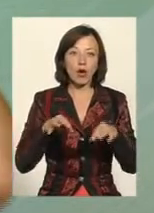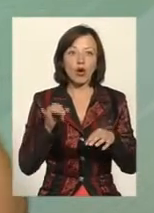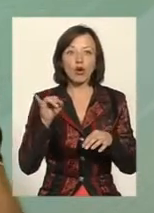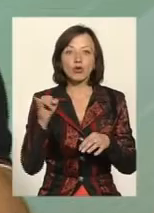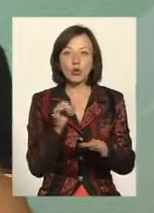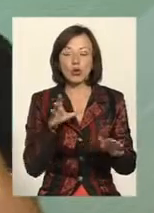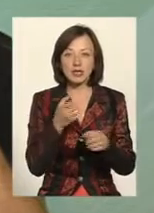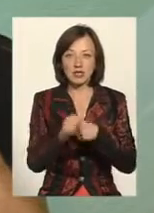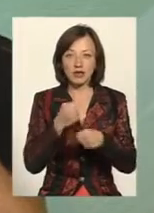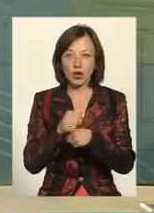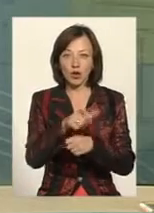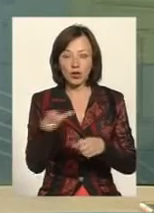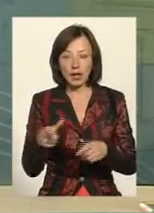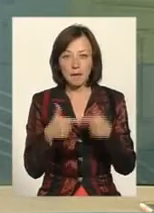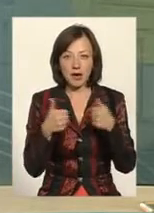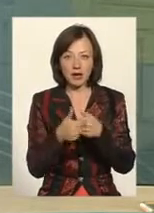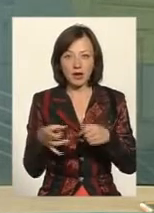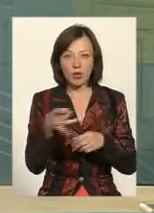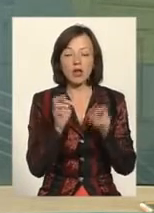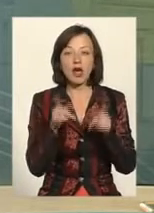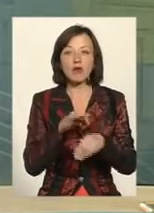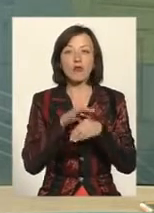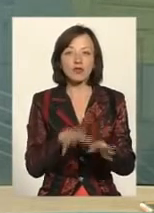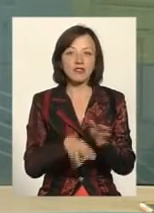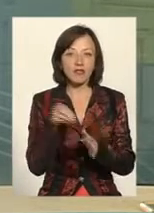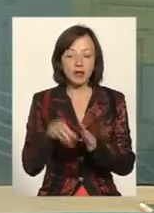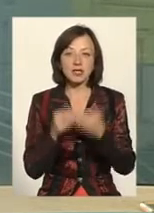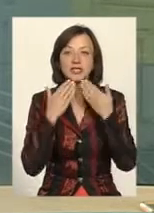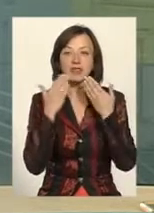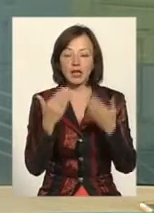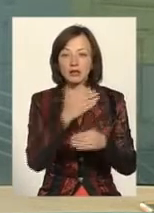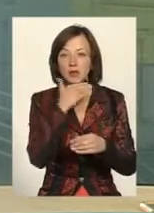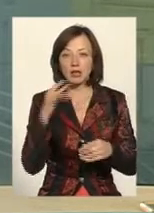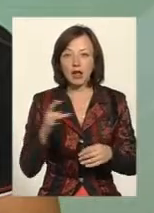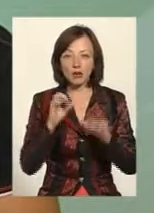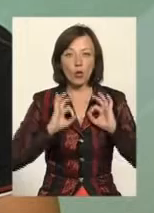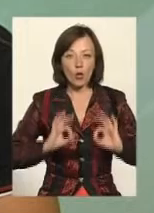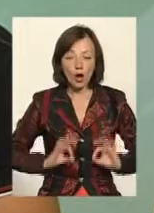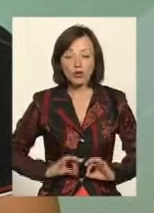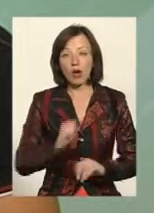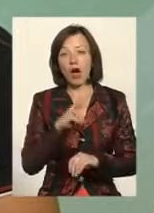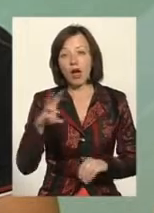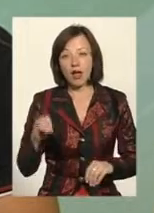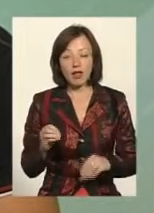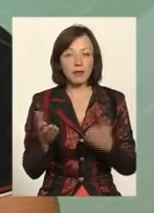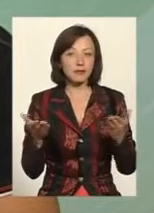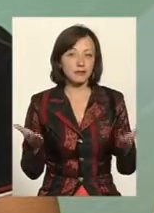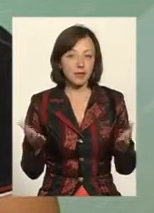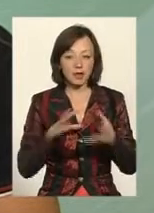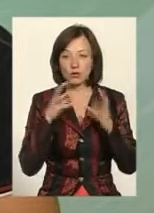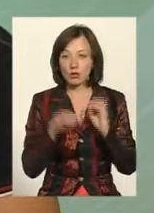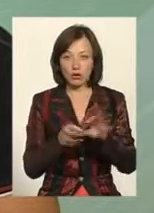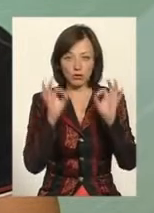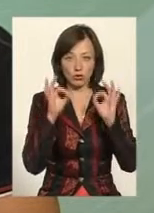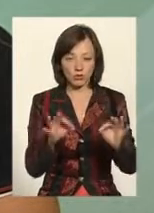в партію регіонів, як проводилися вибори і так далі, і тому подібне. Зверталися неодноразово в прокуратуру, але, звичайно, воно все спущено на гальмах.